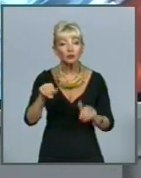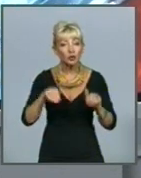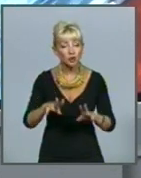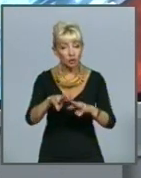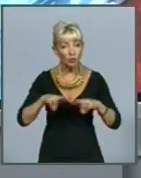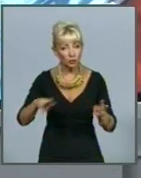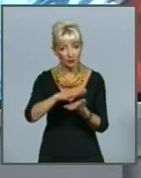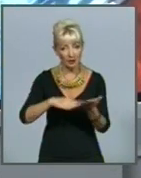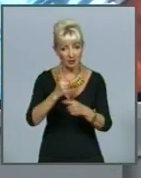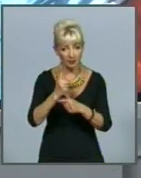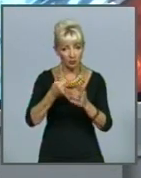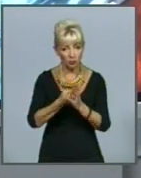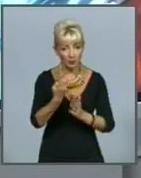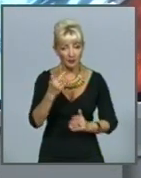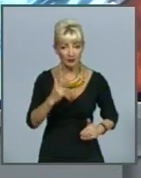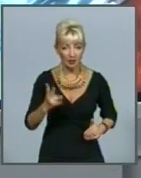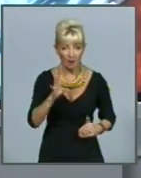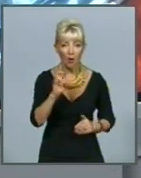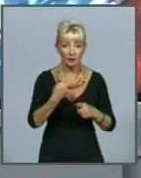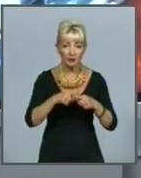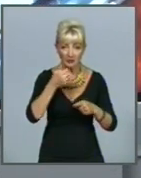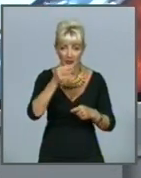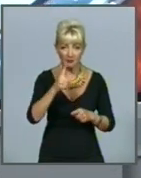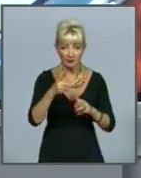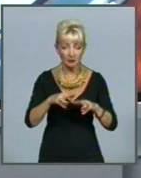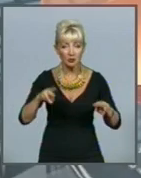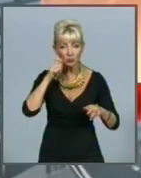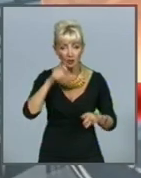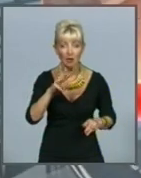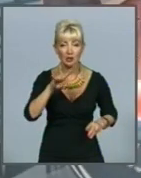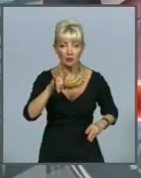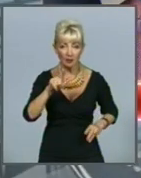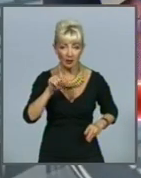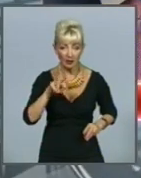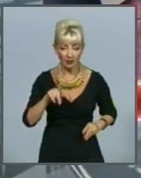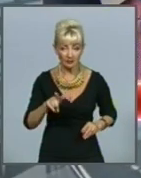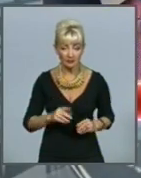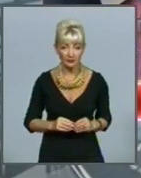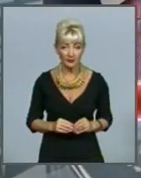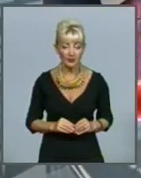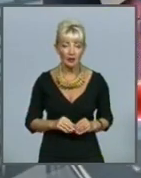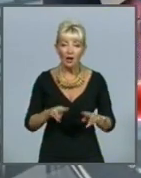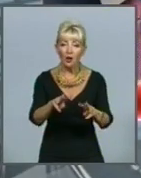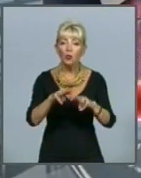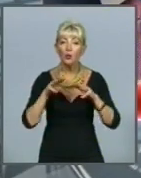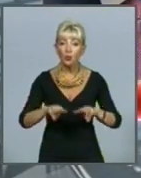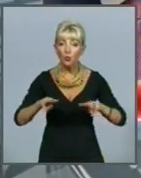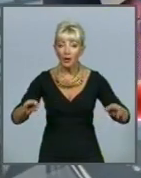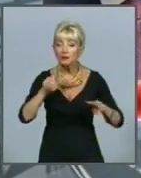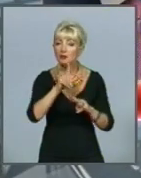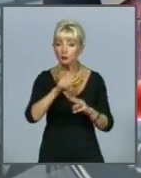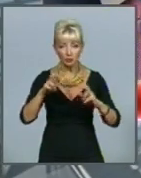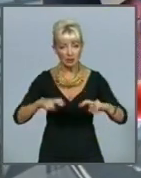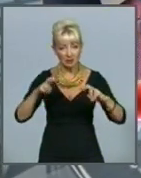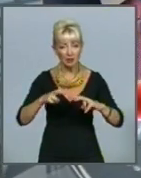1 листопада. Про це заявив прем'єр-міністр України Денис Шмигаль. Уряд не буде розглядати впровадження жорстких